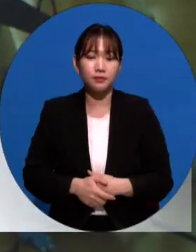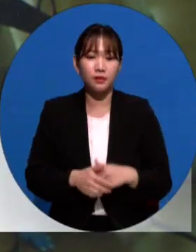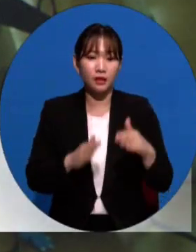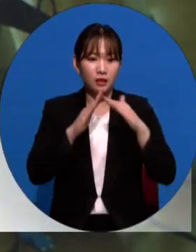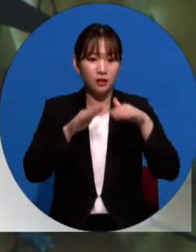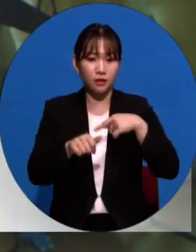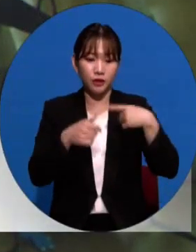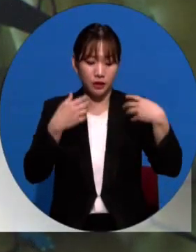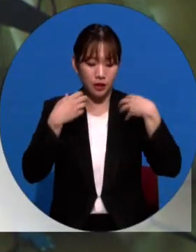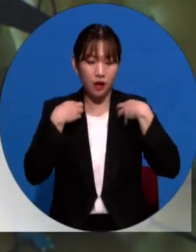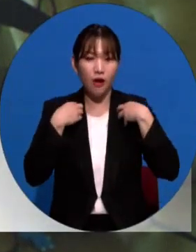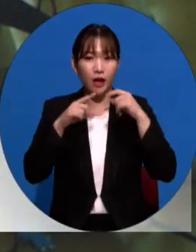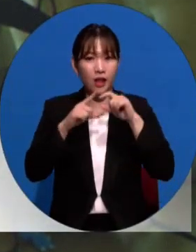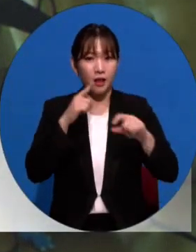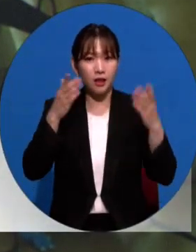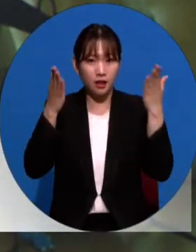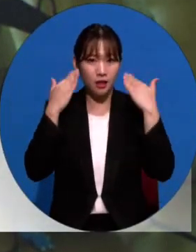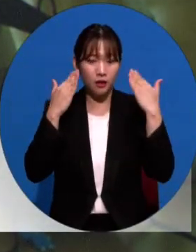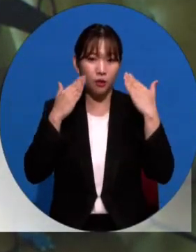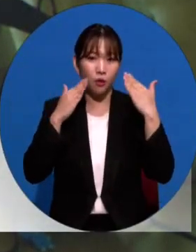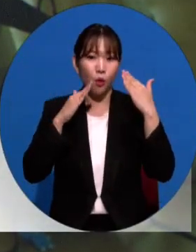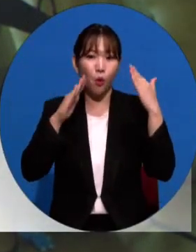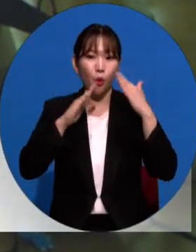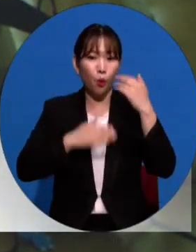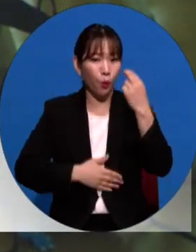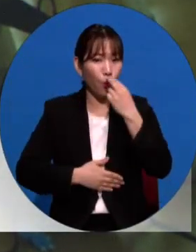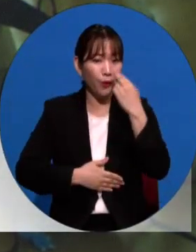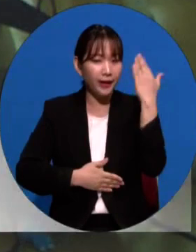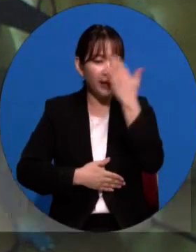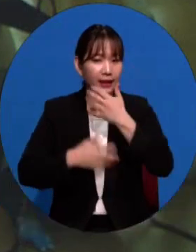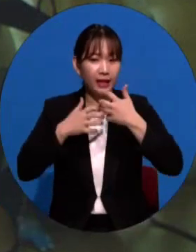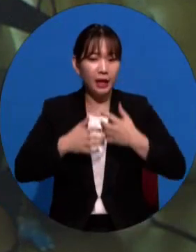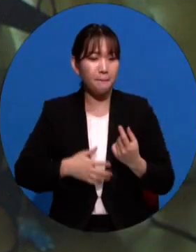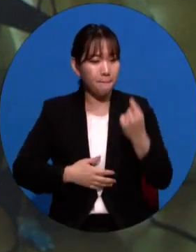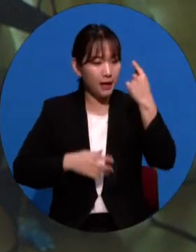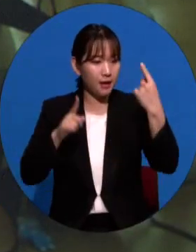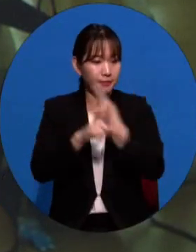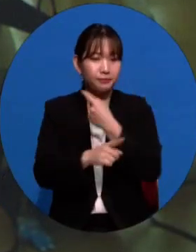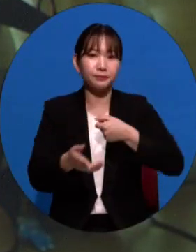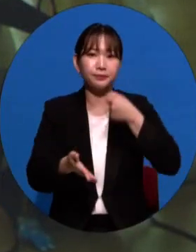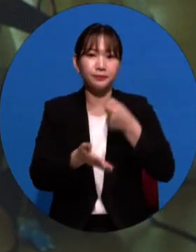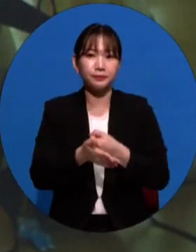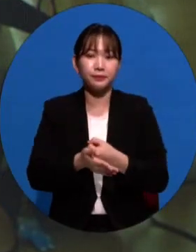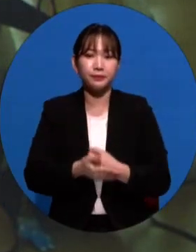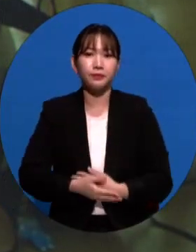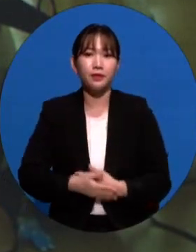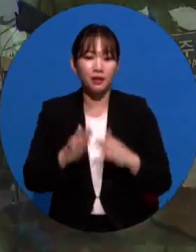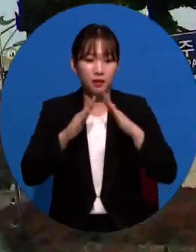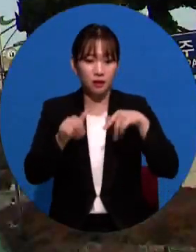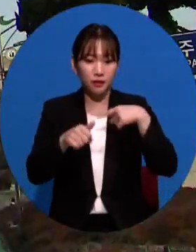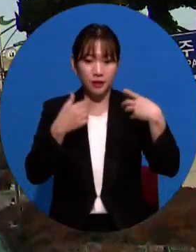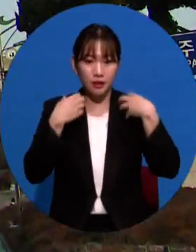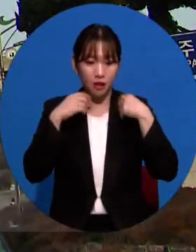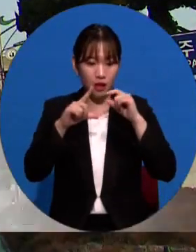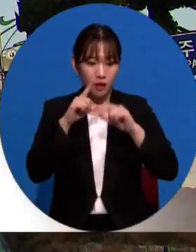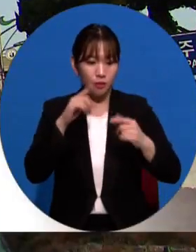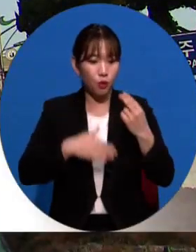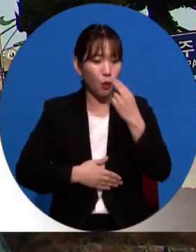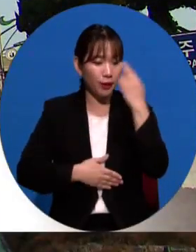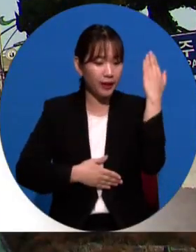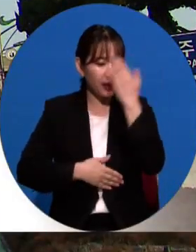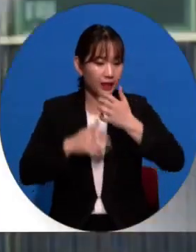전라남도 교육청은 일선학교 공기청정기를 신속하게 교체하기로 했습니다 전남교육청은 일부